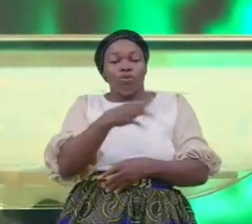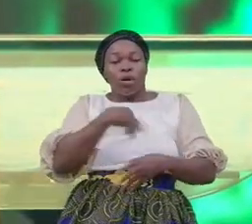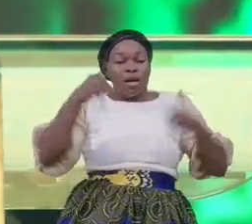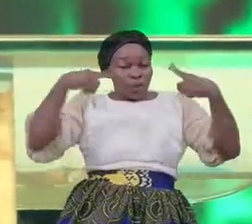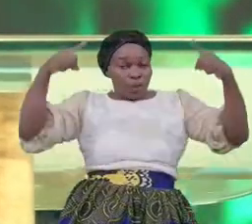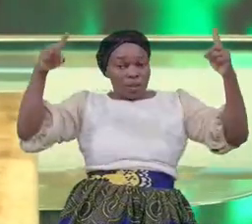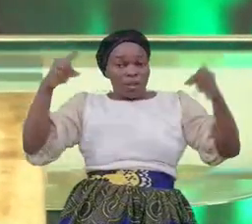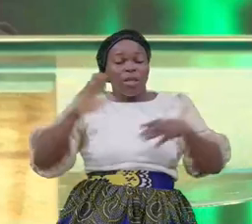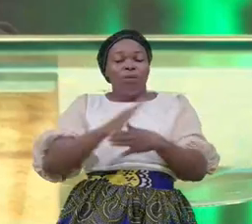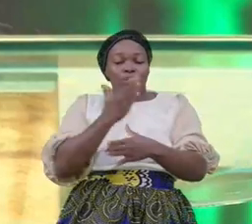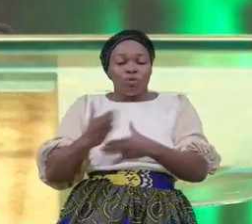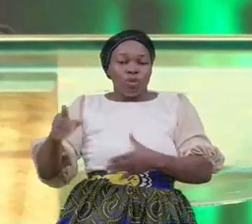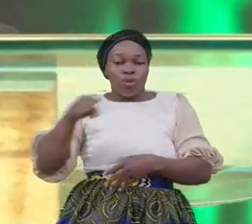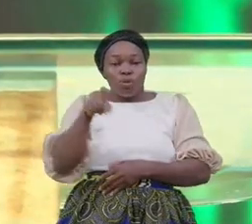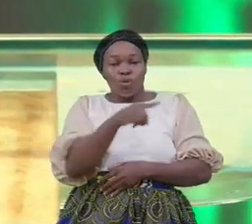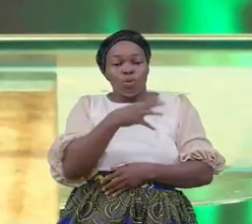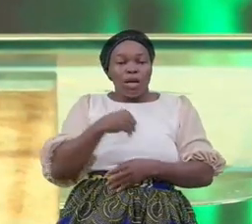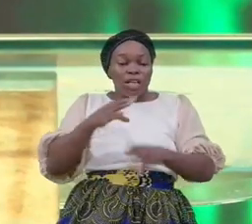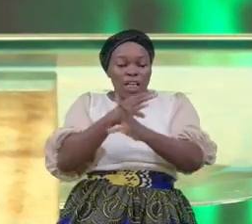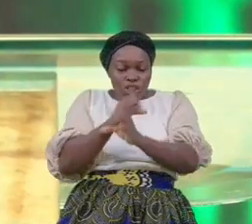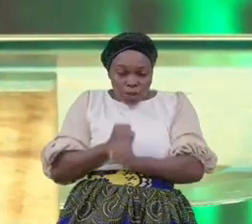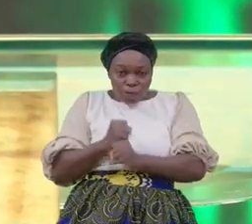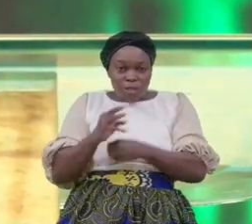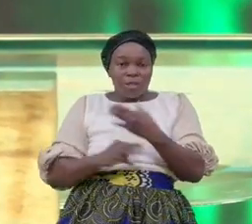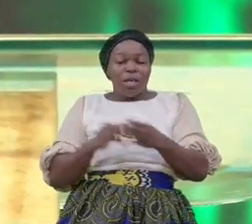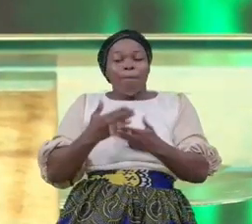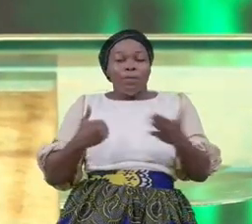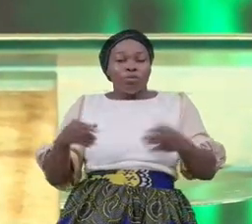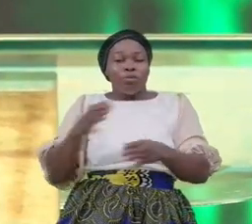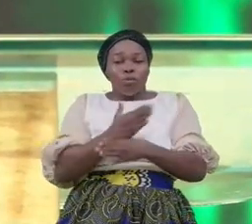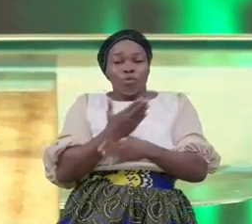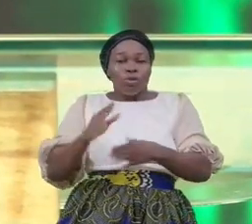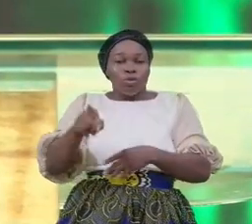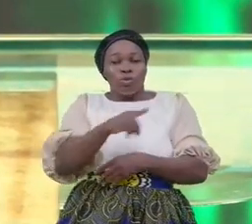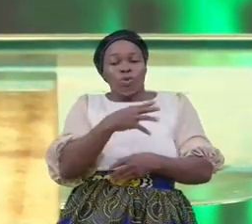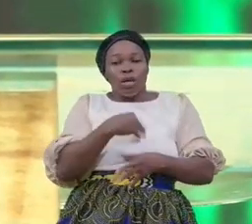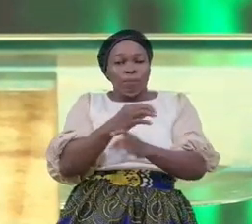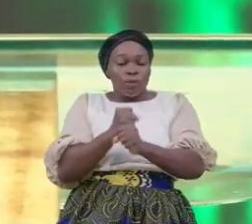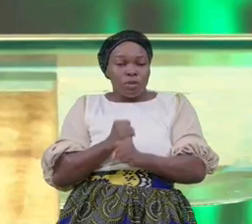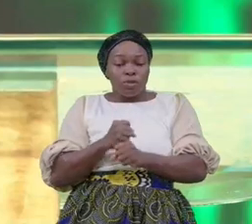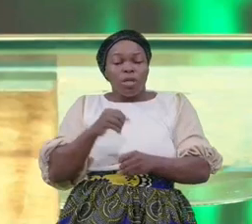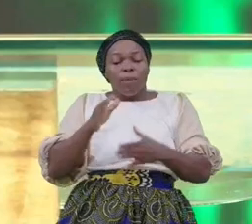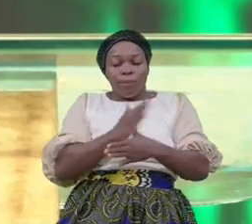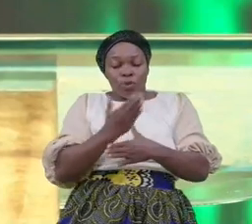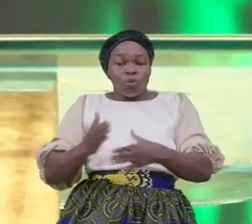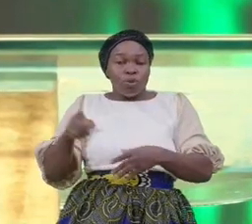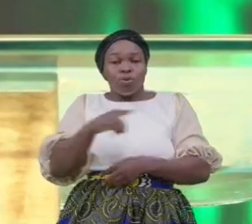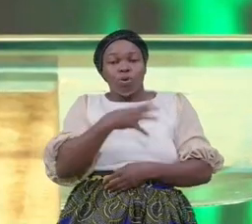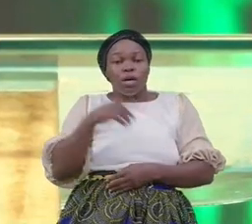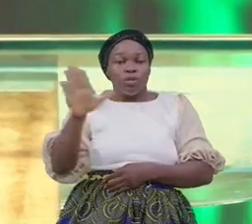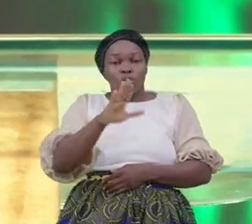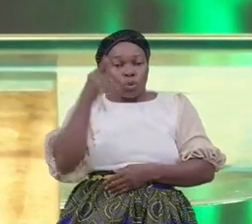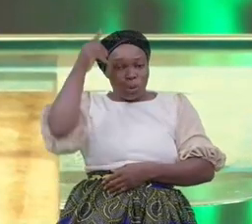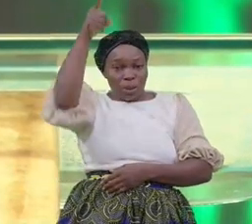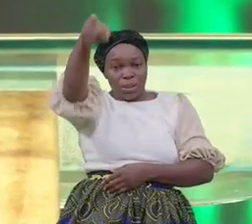le succès, entre vous et la réalisation, entre vous et la possession, entre vous et votre destin,